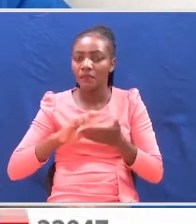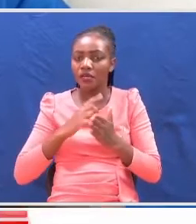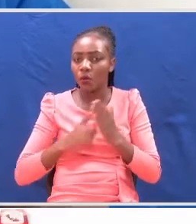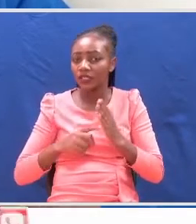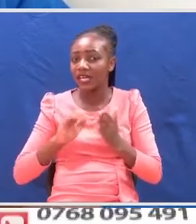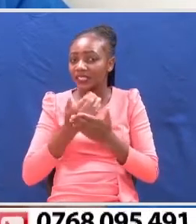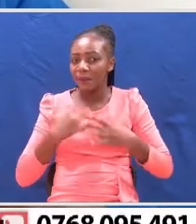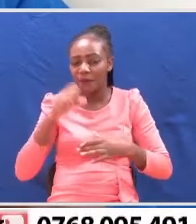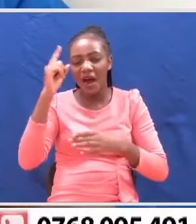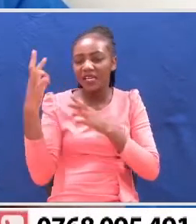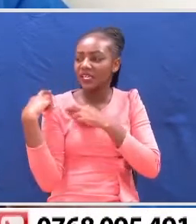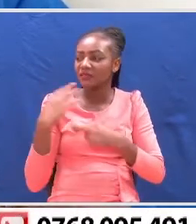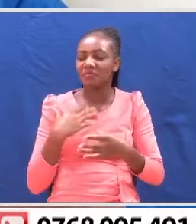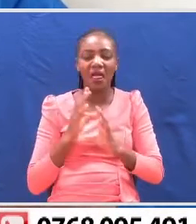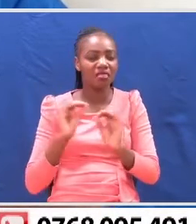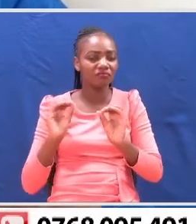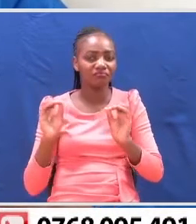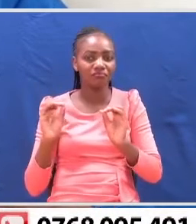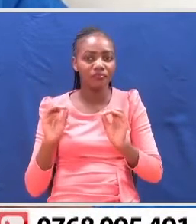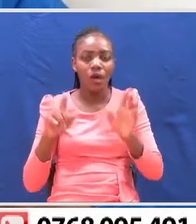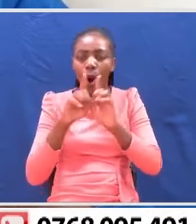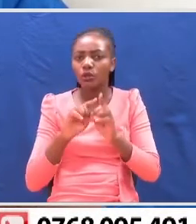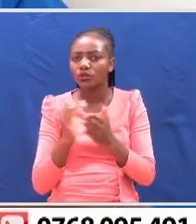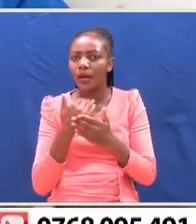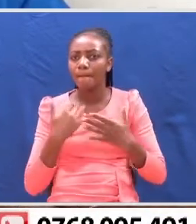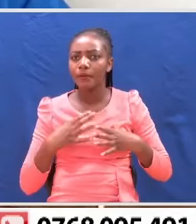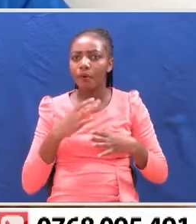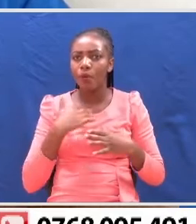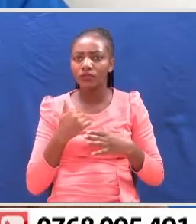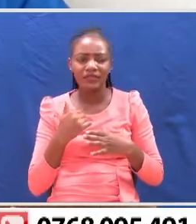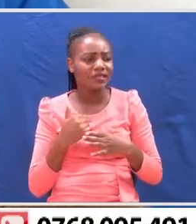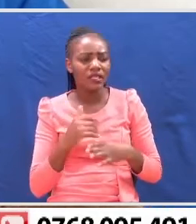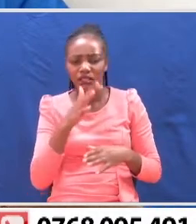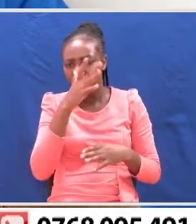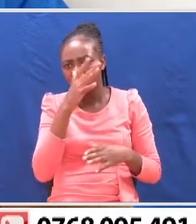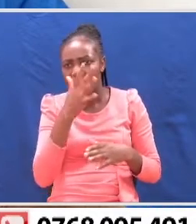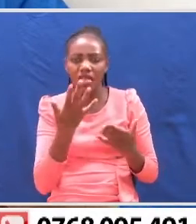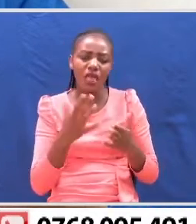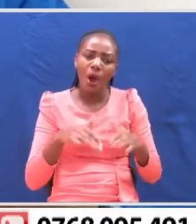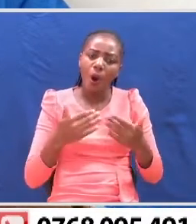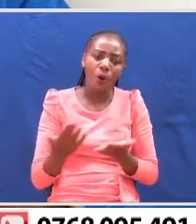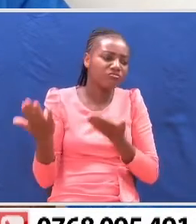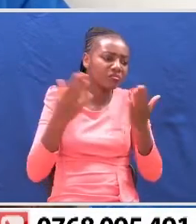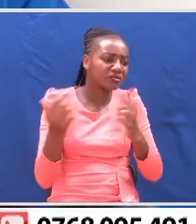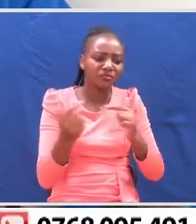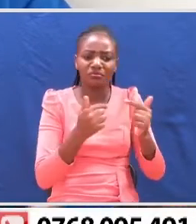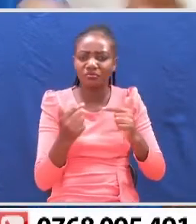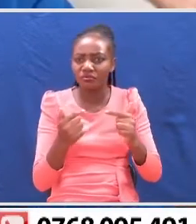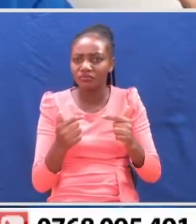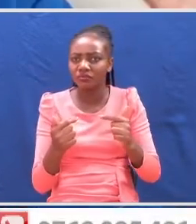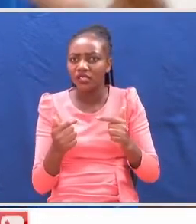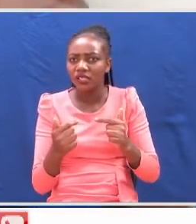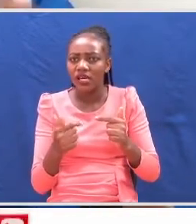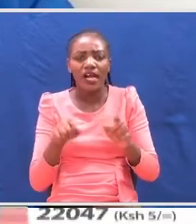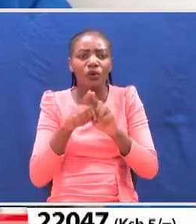saa zingine unajua kuna wale wanataka wakuelekeze katika barabara fulani, pengine walete fujo wafukuze ndio